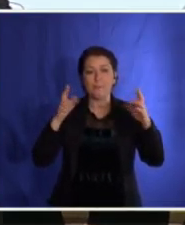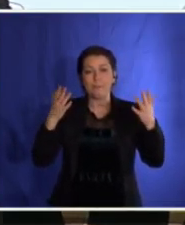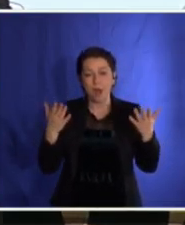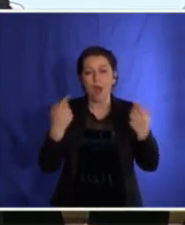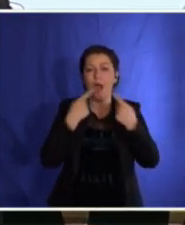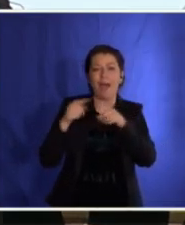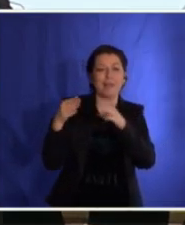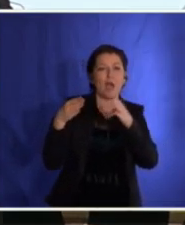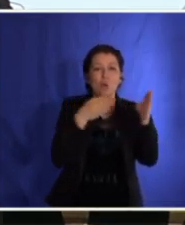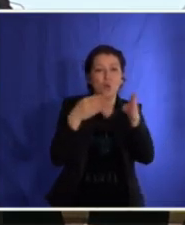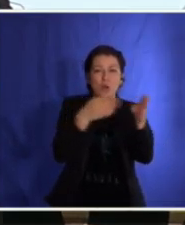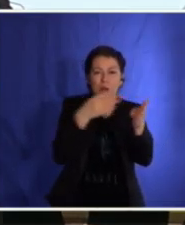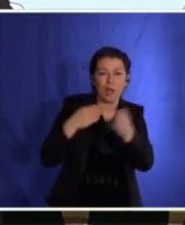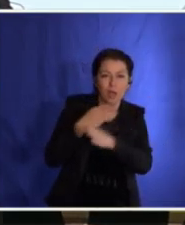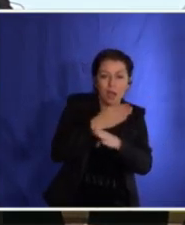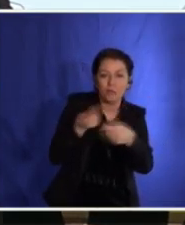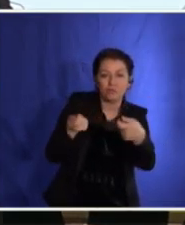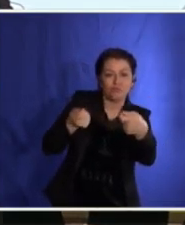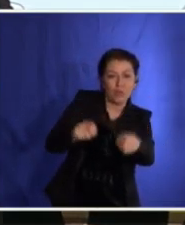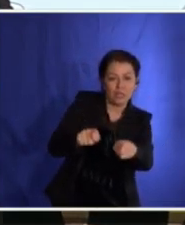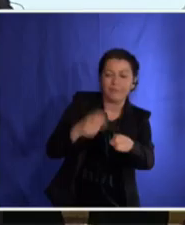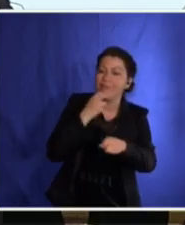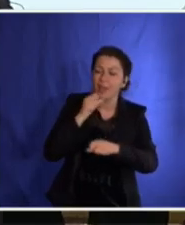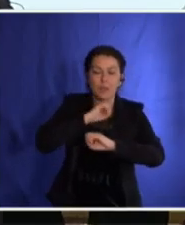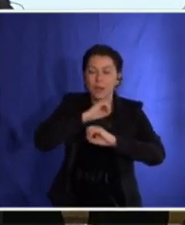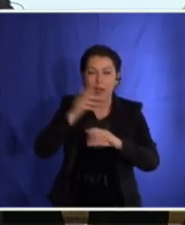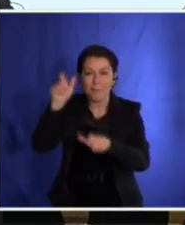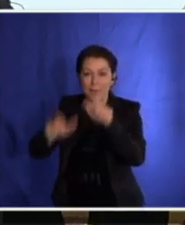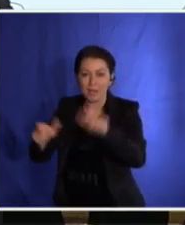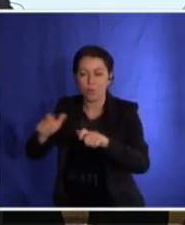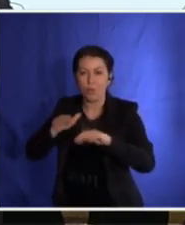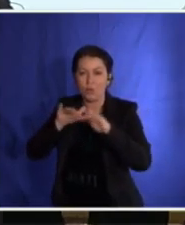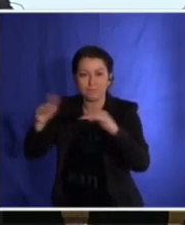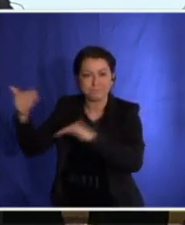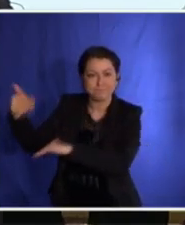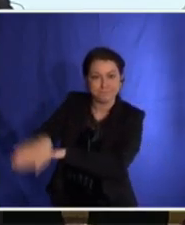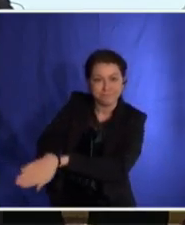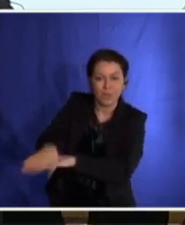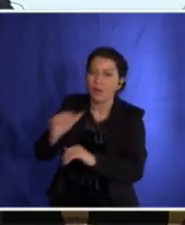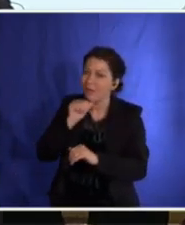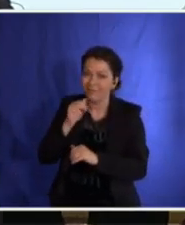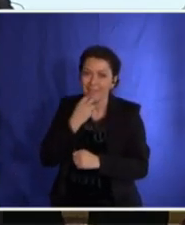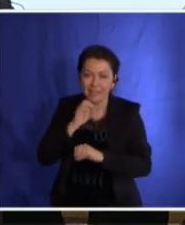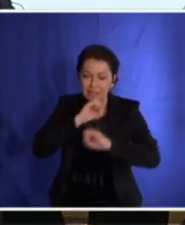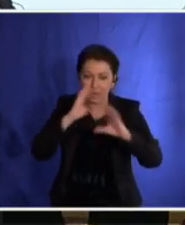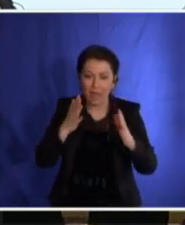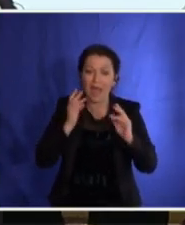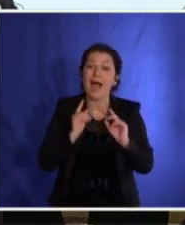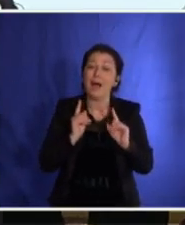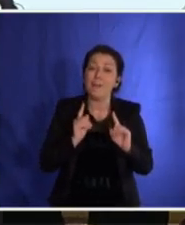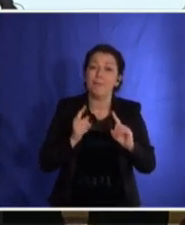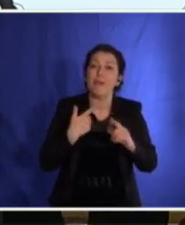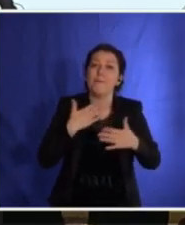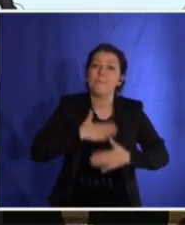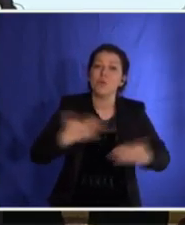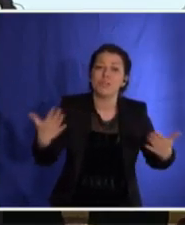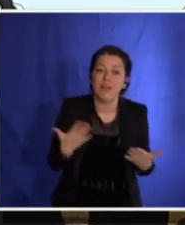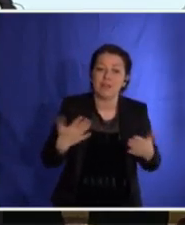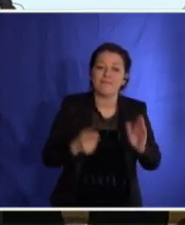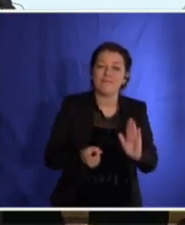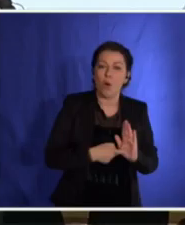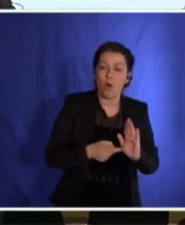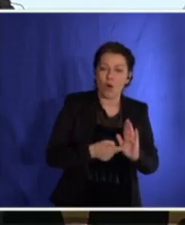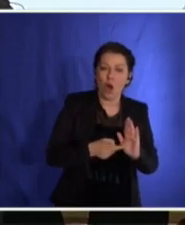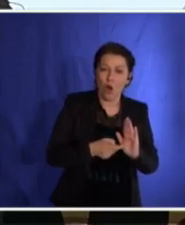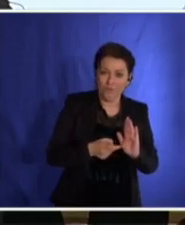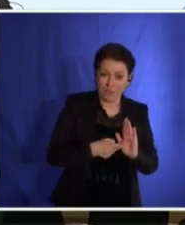anderer Routen. Wir wollen nicht, dass jemand ertrinkt. Niemand will das. Wir wollen auch nicht die Voraussetzungen schaffen, dass das passiert, sondern